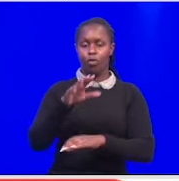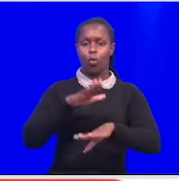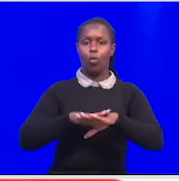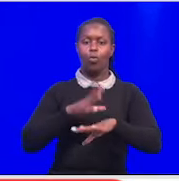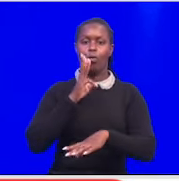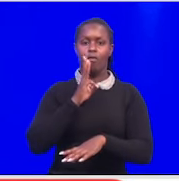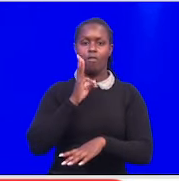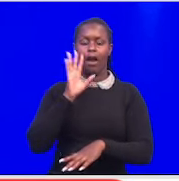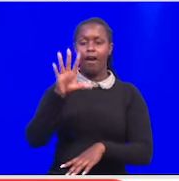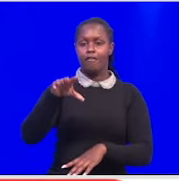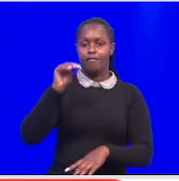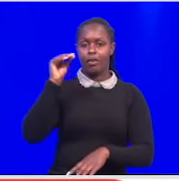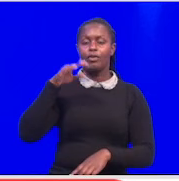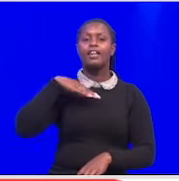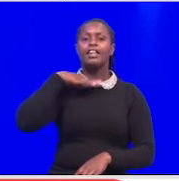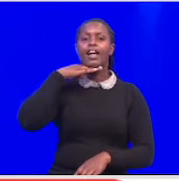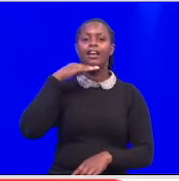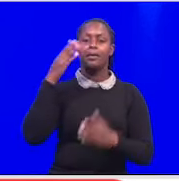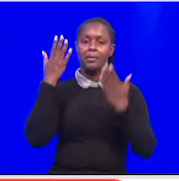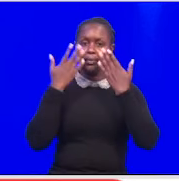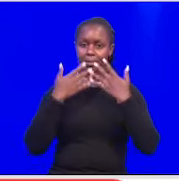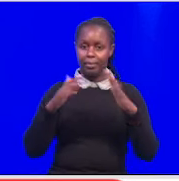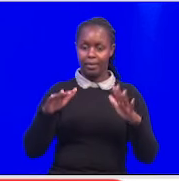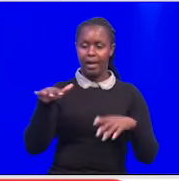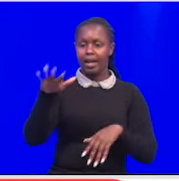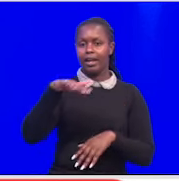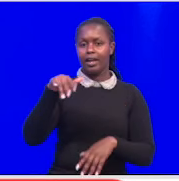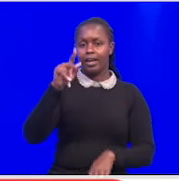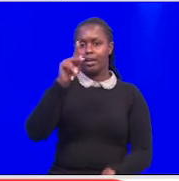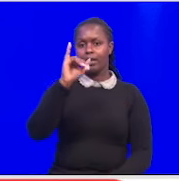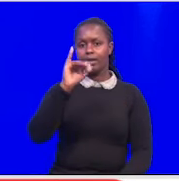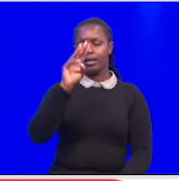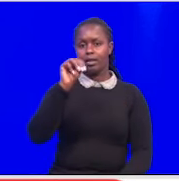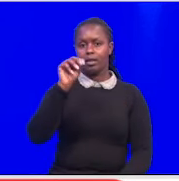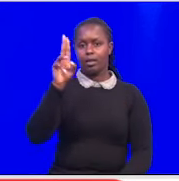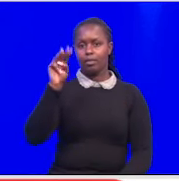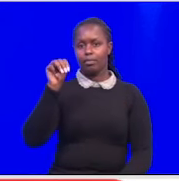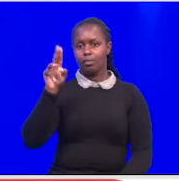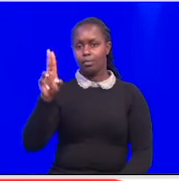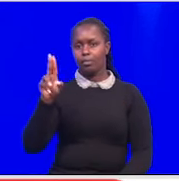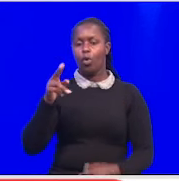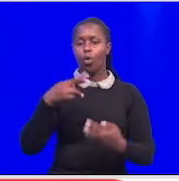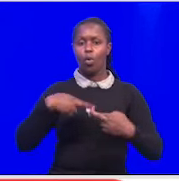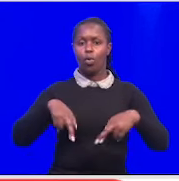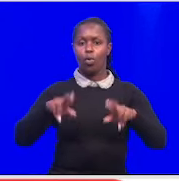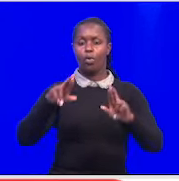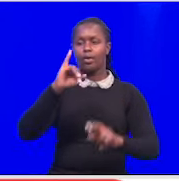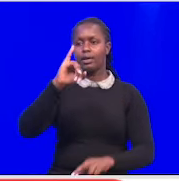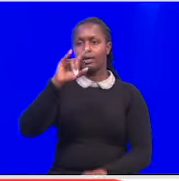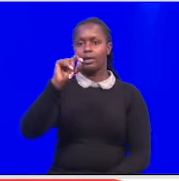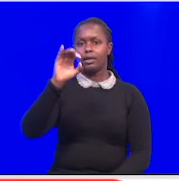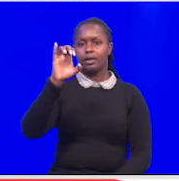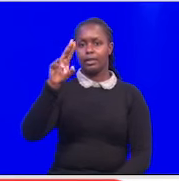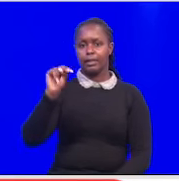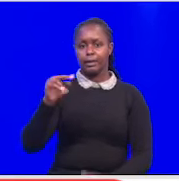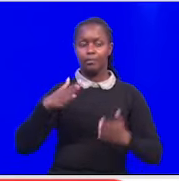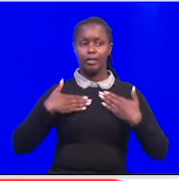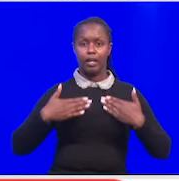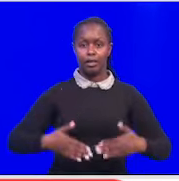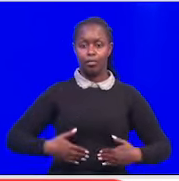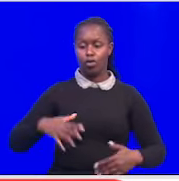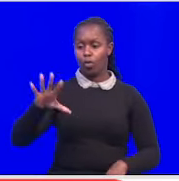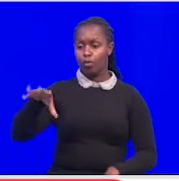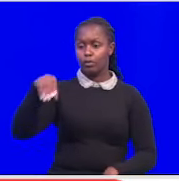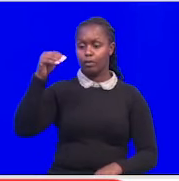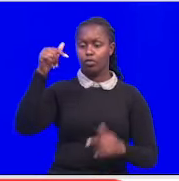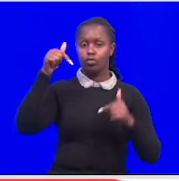akiwa amefariki ndani ya gari katika eneo la Kimumu kwenye barabara ya Iten Eldoret. Mwili wa mwanariadha huyo ulipatikana mapema leo,